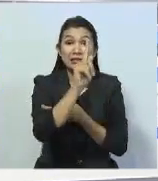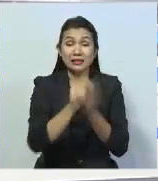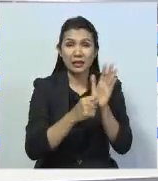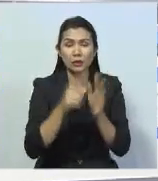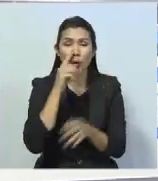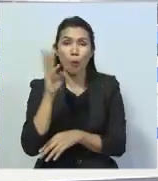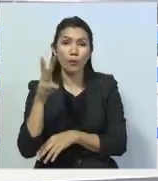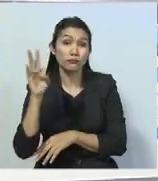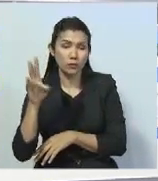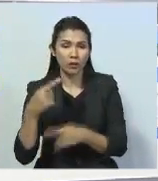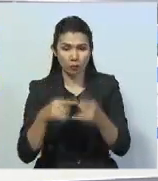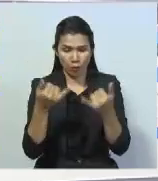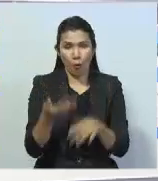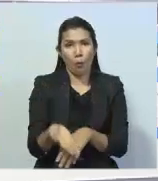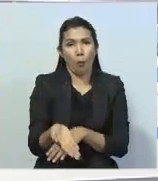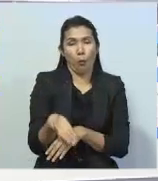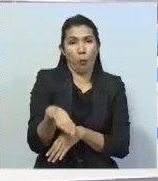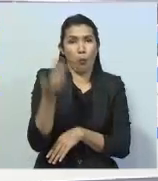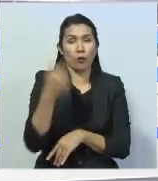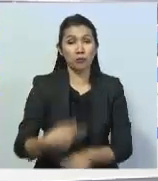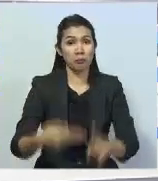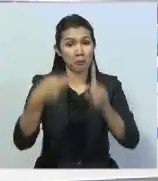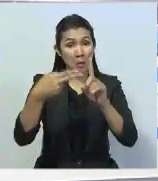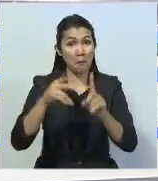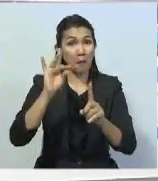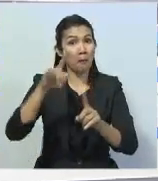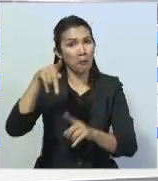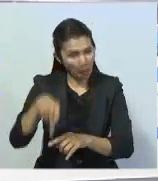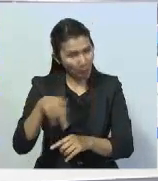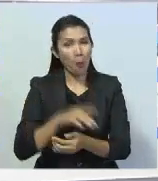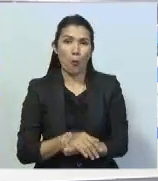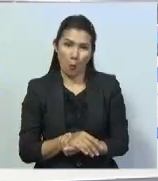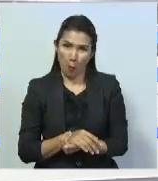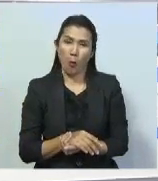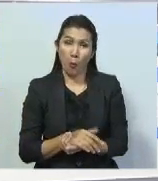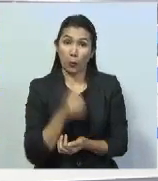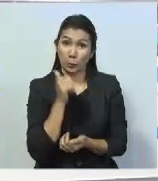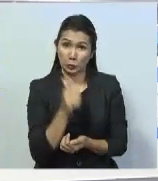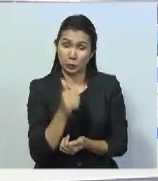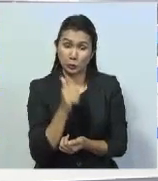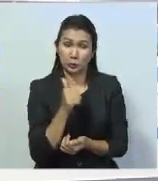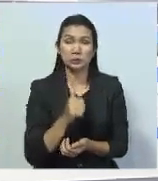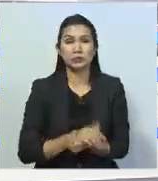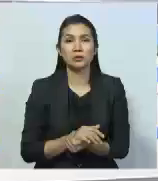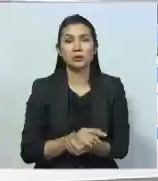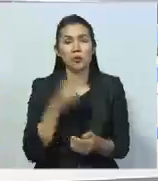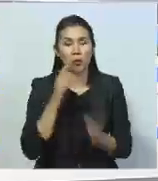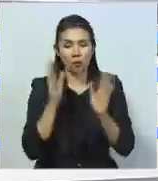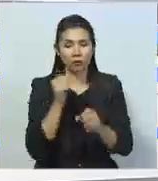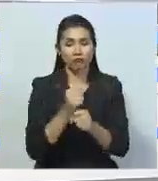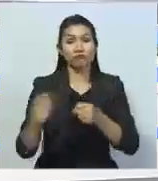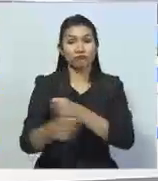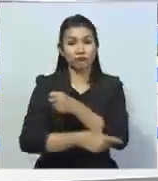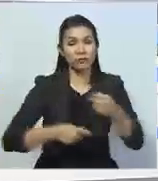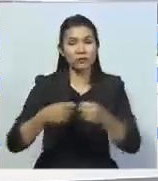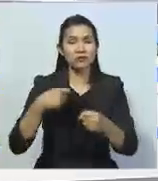างพื้นที่ตอนนี้เขาบอกว่าหูราคาดีขึ้นไปบางทีถึง 18,000 บาทก็มีเหมือนกัน ใช่เรียกว่าดีขึ้นกว่าเท่าตัวนะคะก็ทำให้เกษตรกรบอกว่